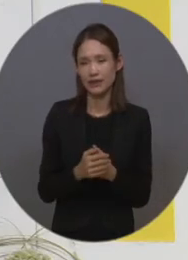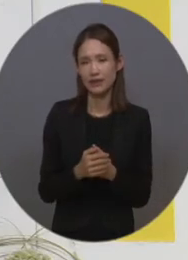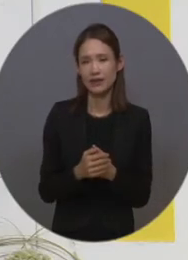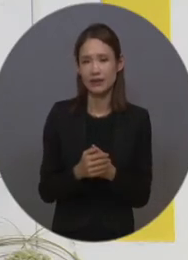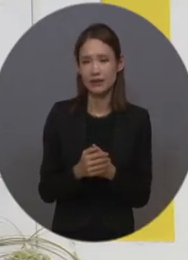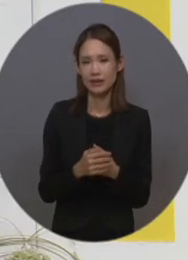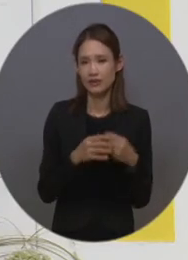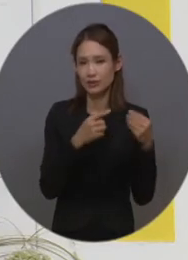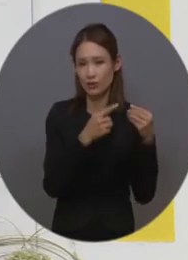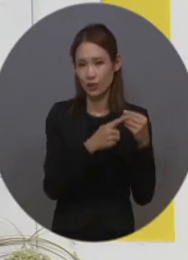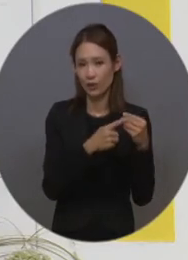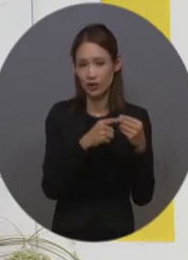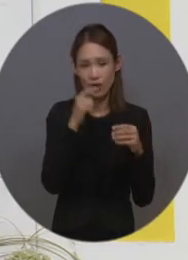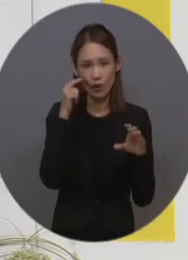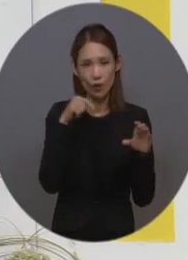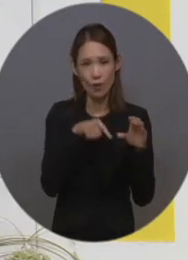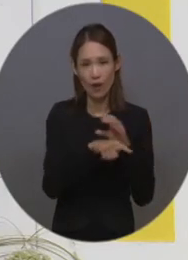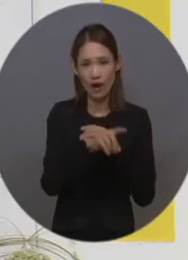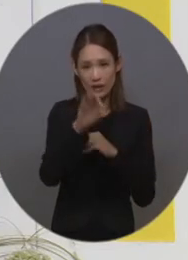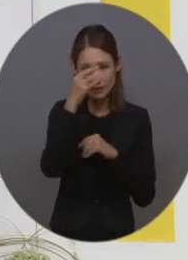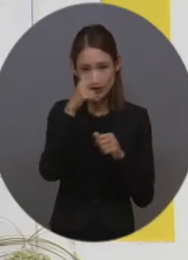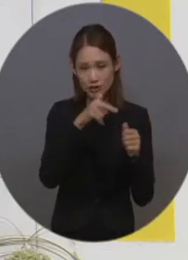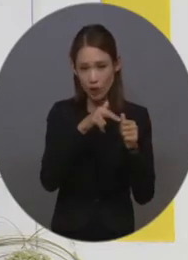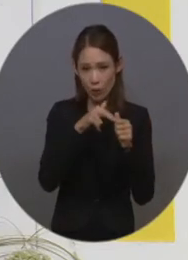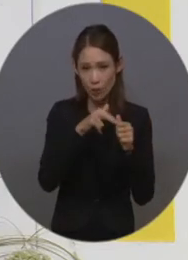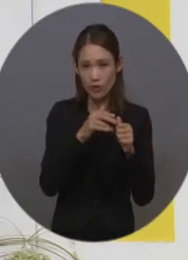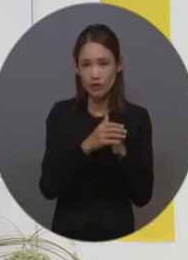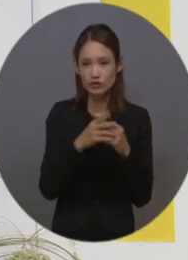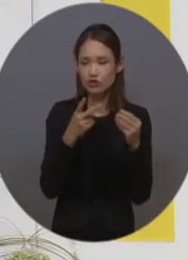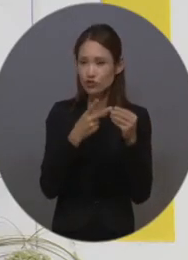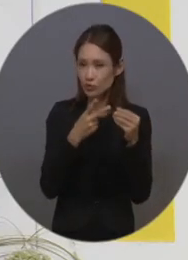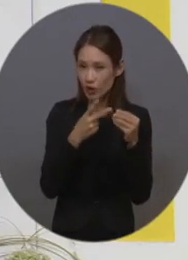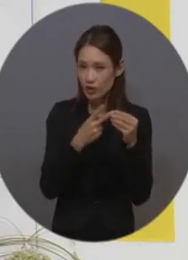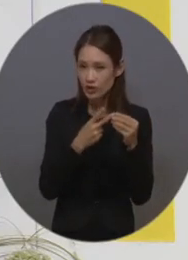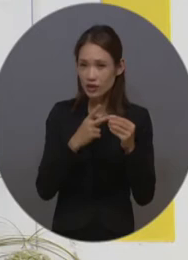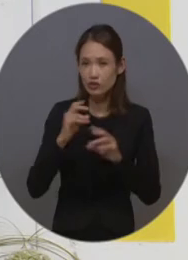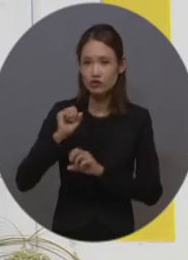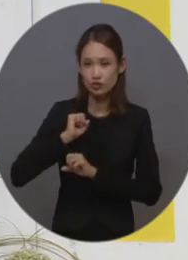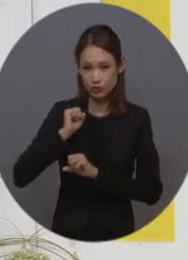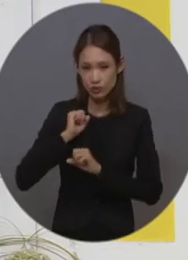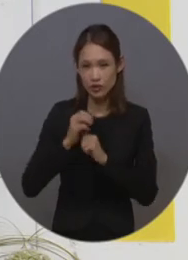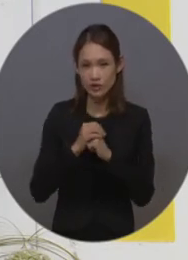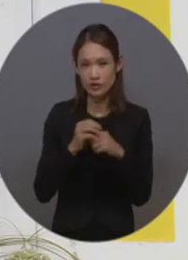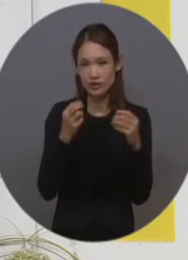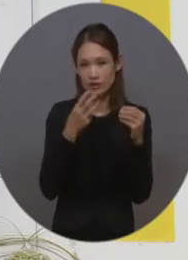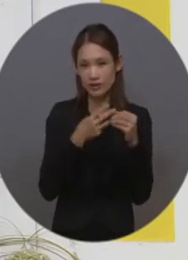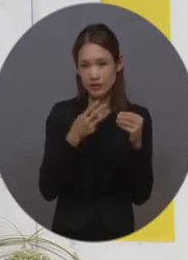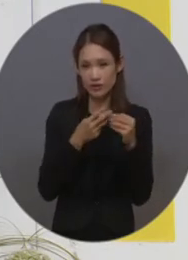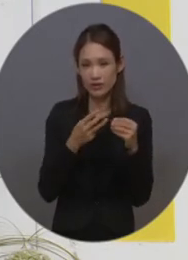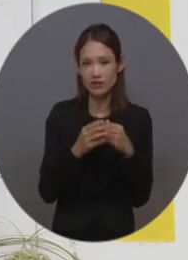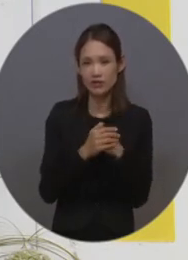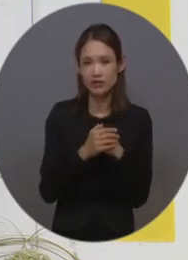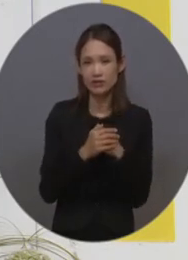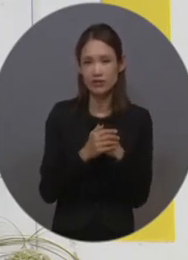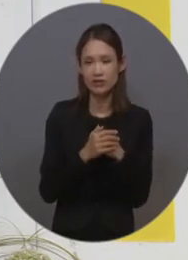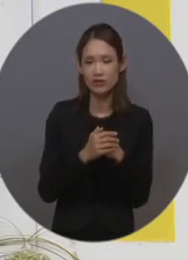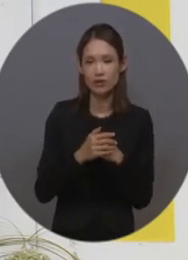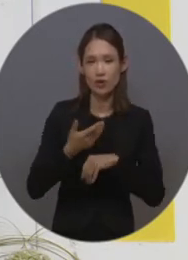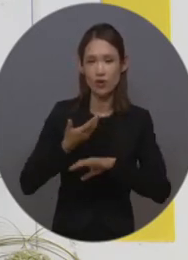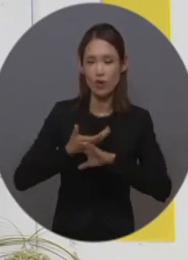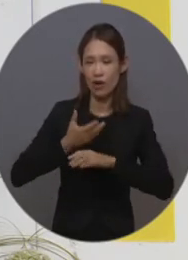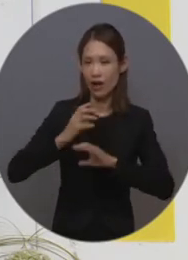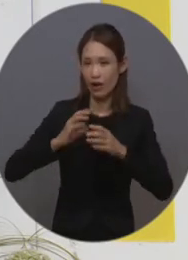초선 때는 과학기술정보통신위원회, 네. 재선 때는 국방위원회, 네. 또 외교위원회, 또 3선